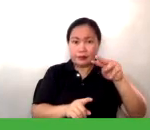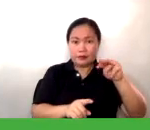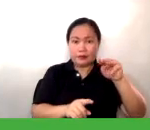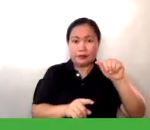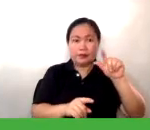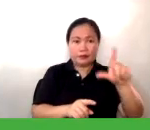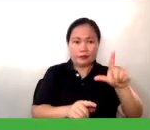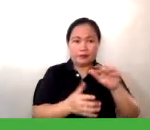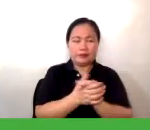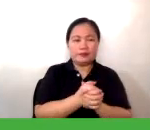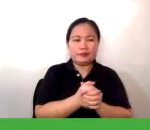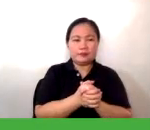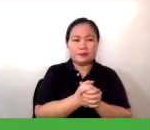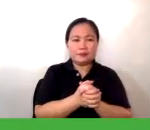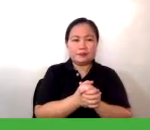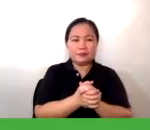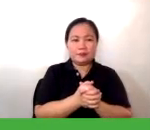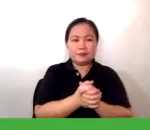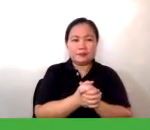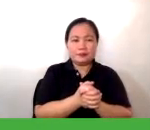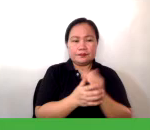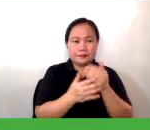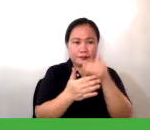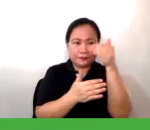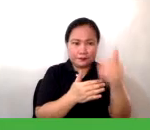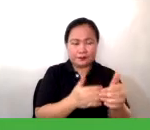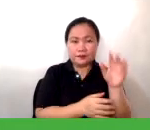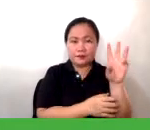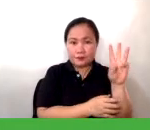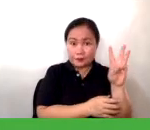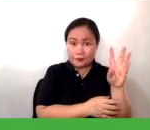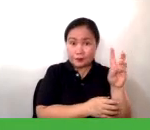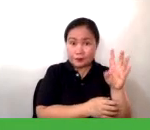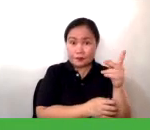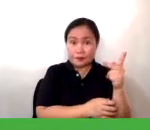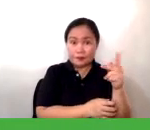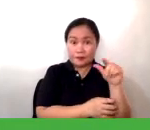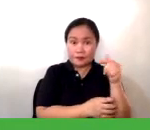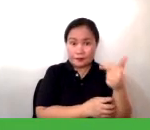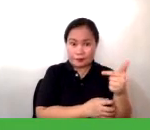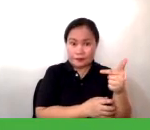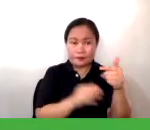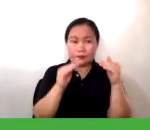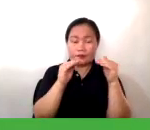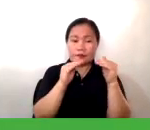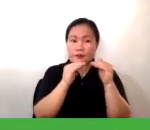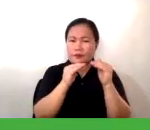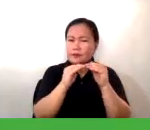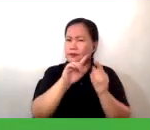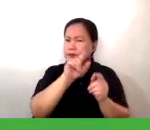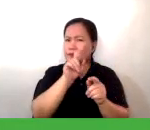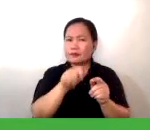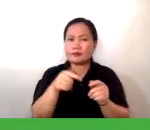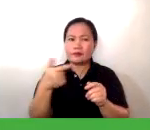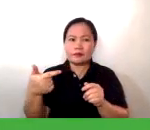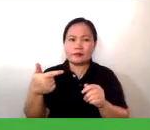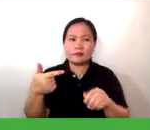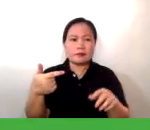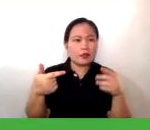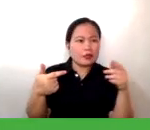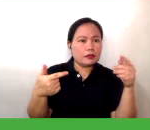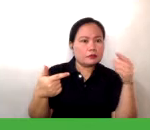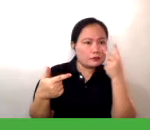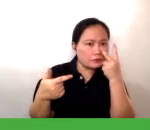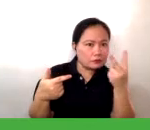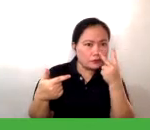siya ilalagay. Okay? Next. So, I have 16 kilograms. How many grams? So,